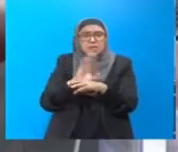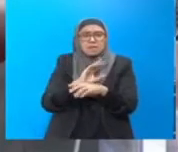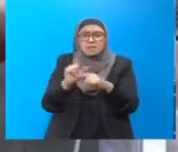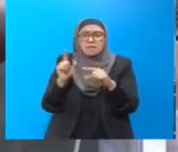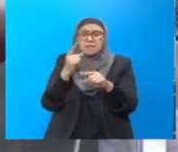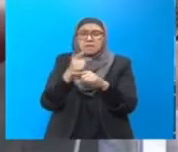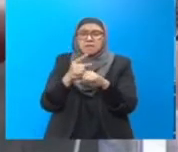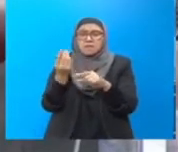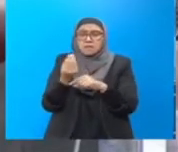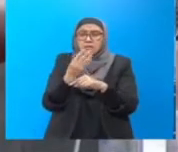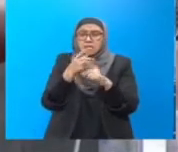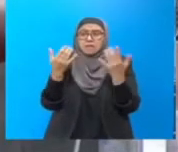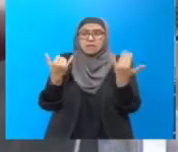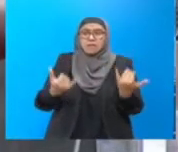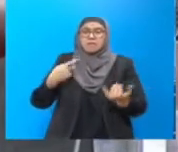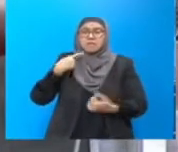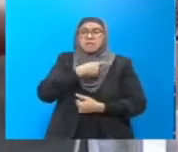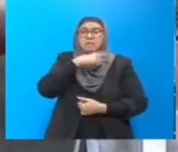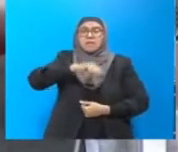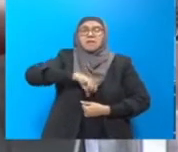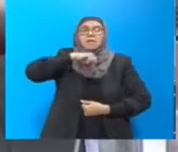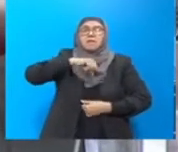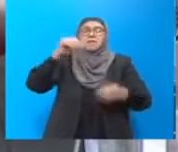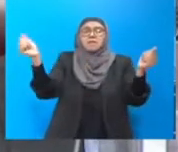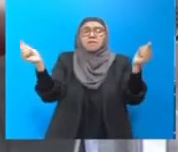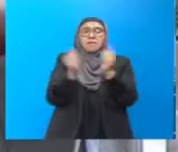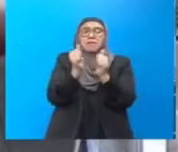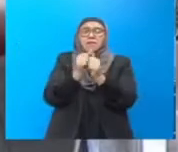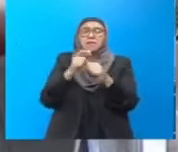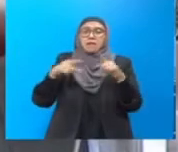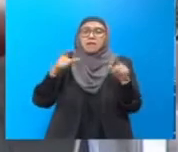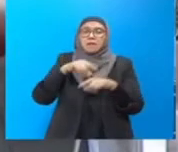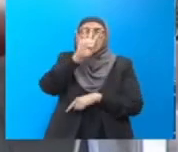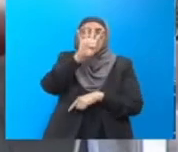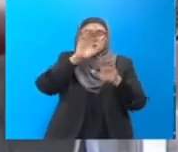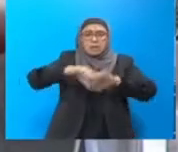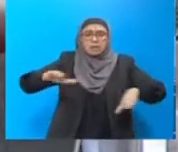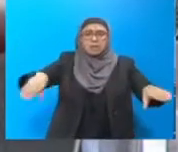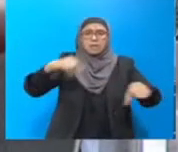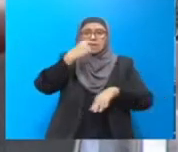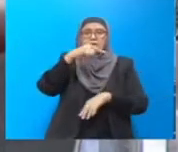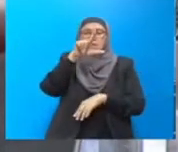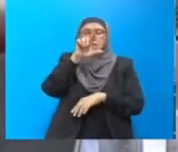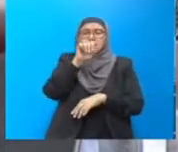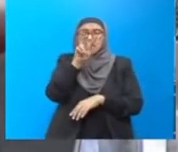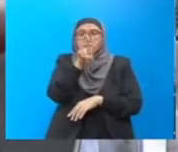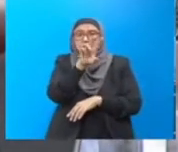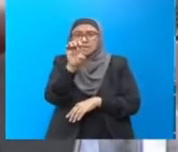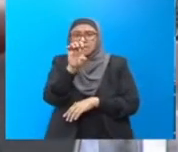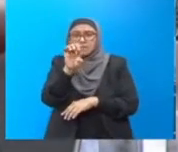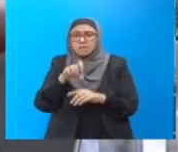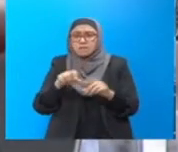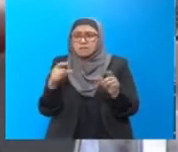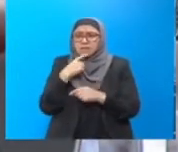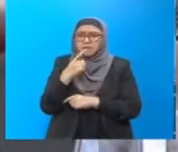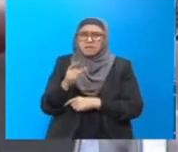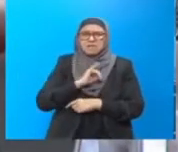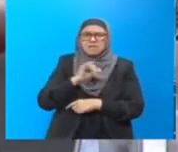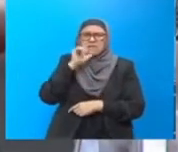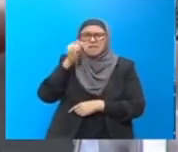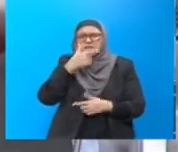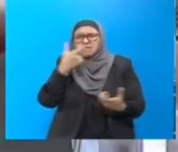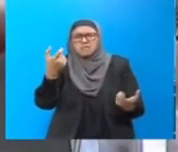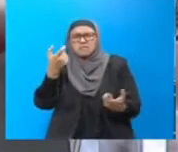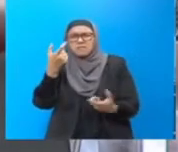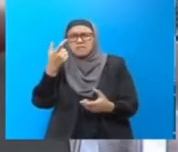tofu Big Brothers of top of a glove manufacturers Saya tidak tidak tertarik karena saya tahu